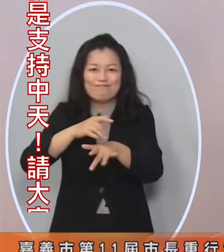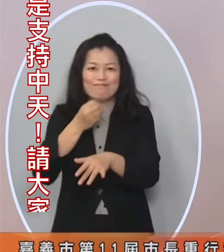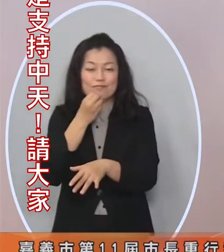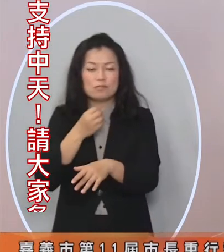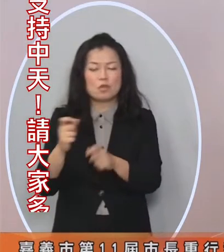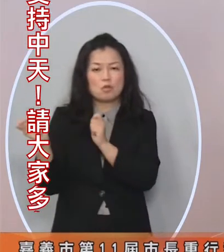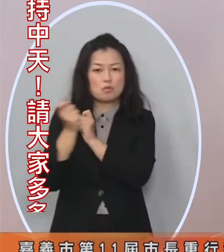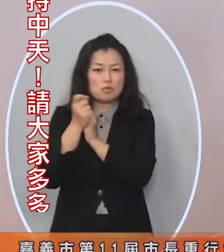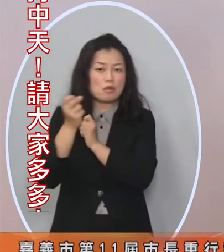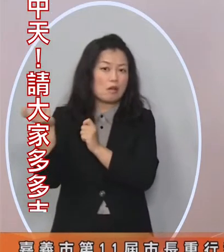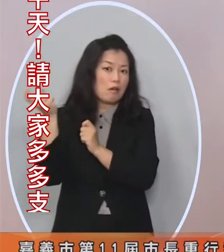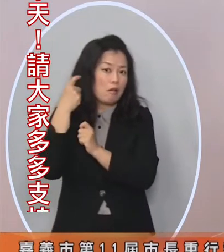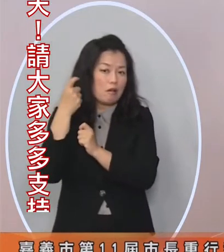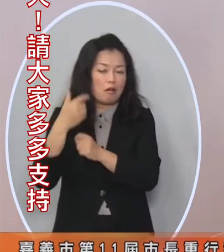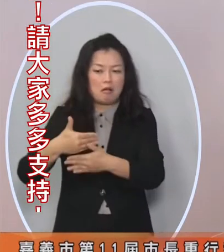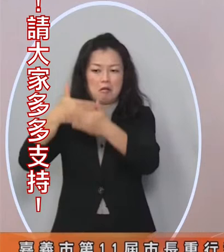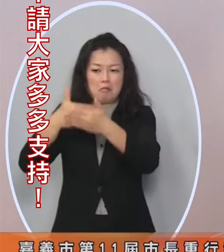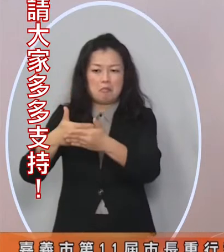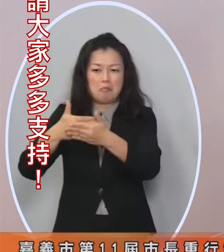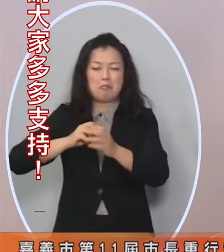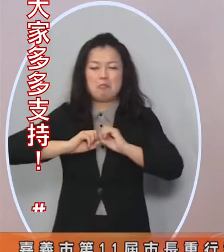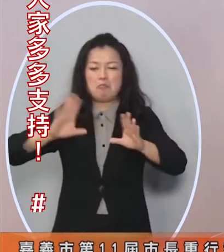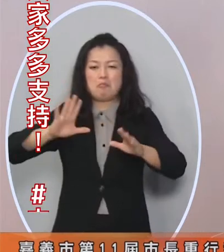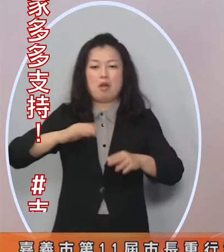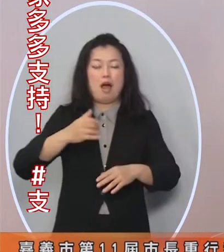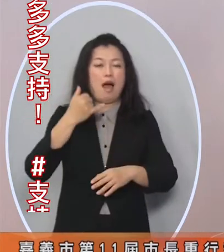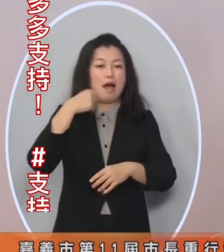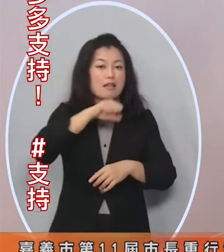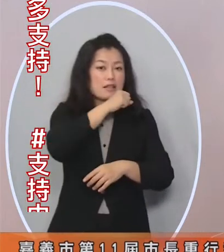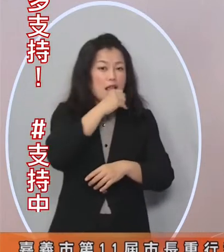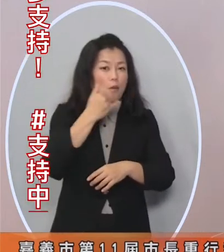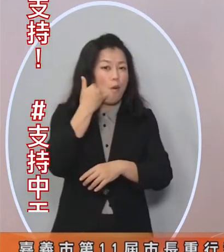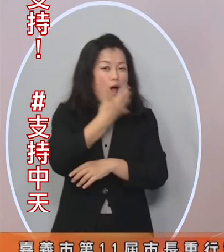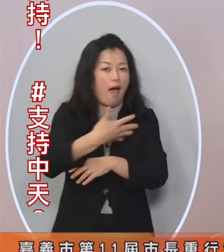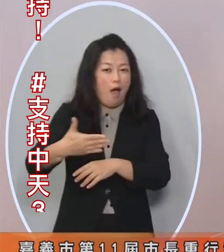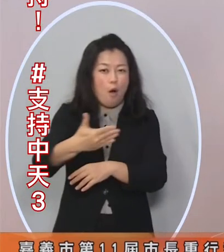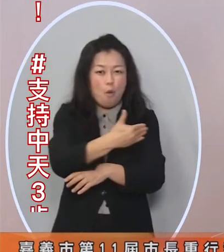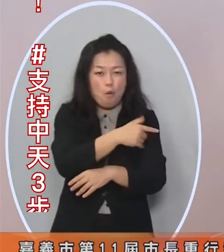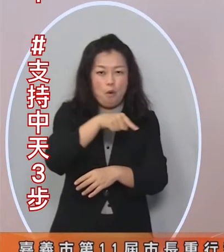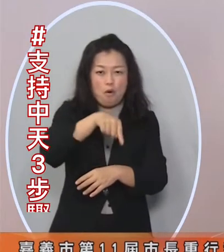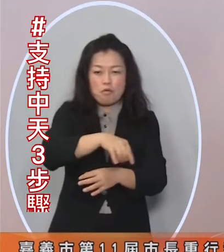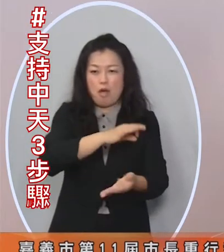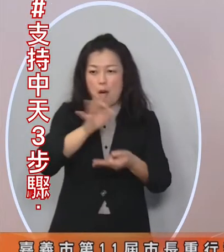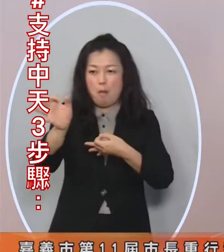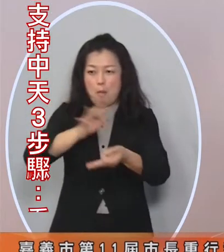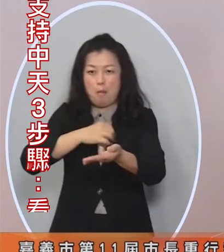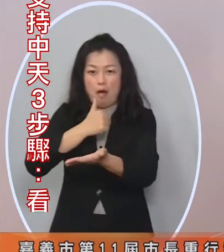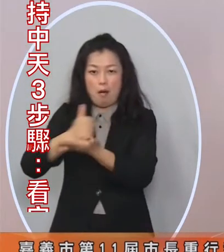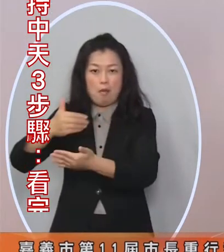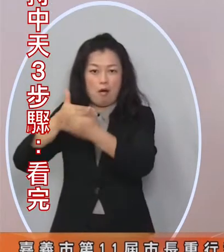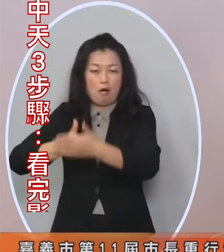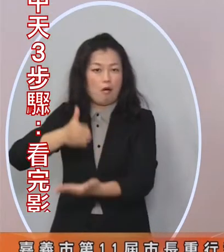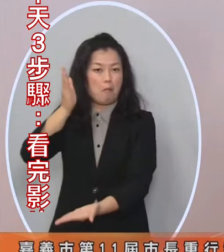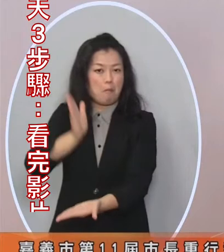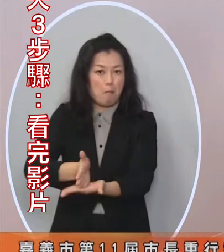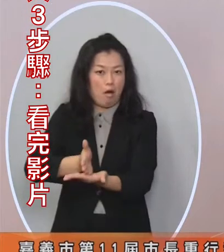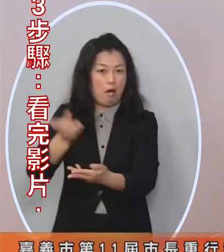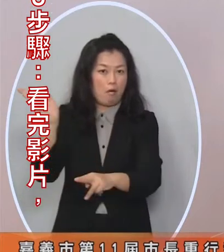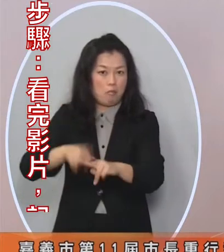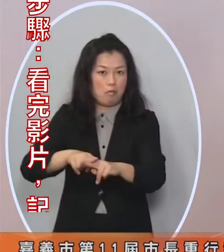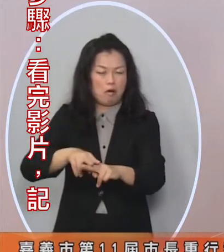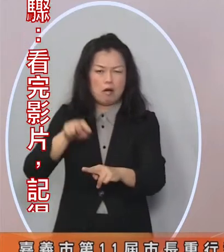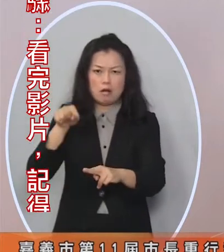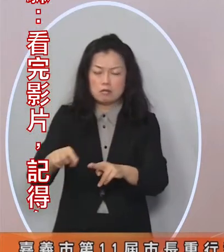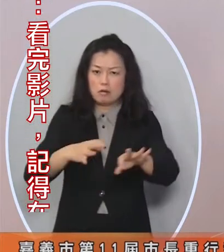禁止台湾的水产再出口到大陆去，这对两岸之间的经济都是很不好的事